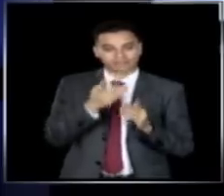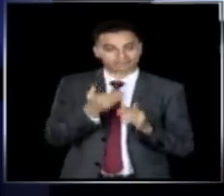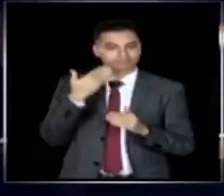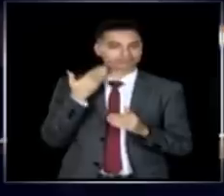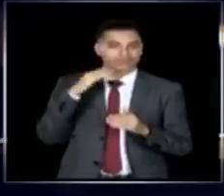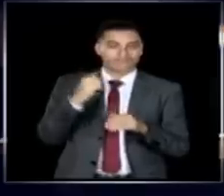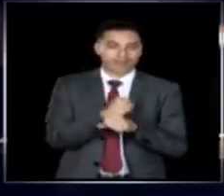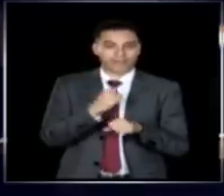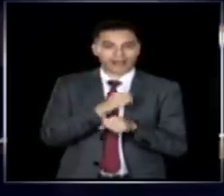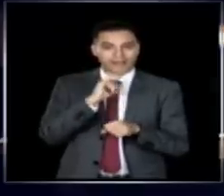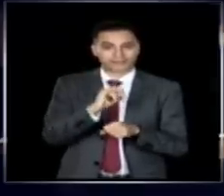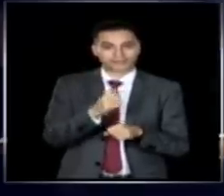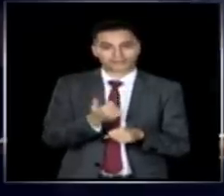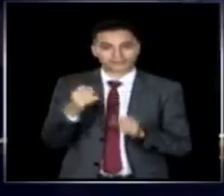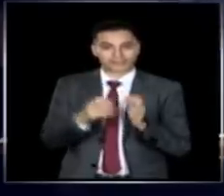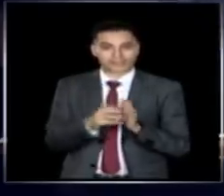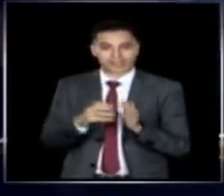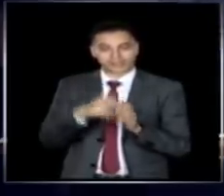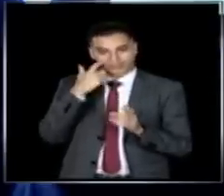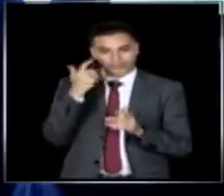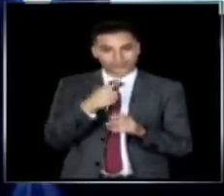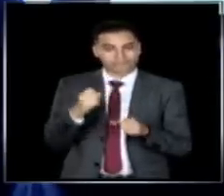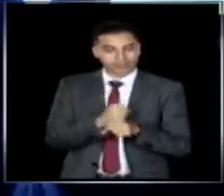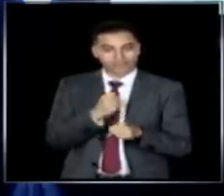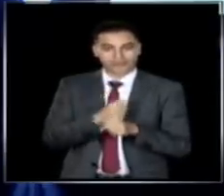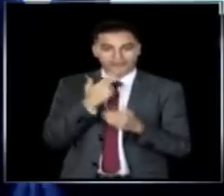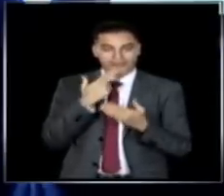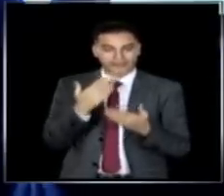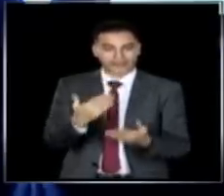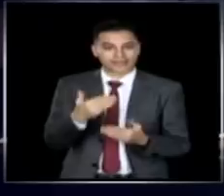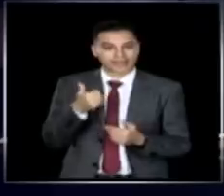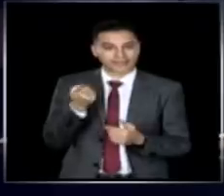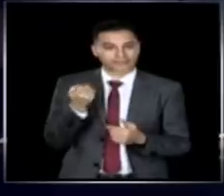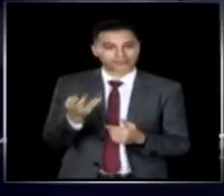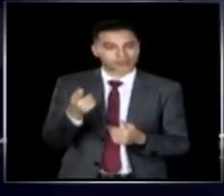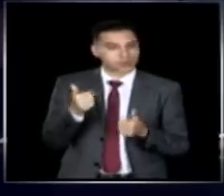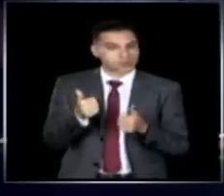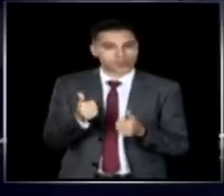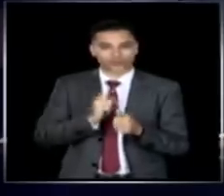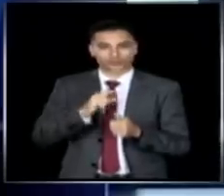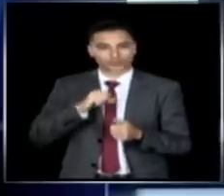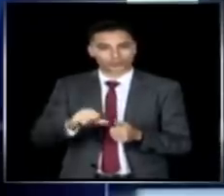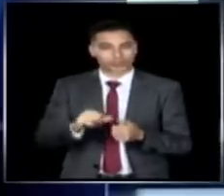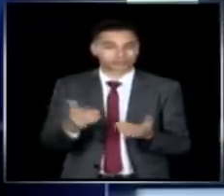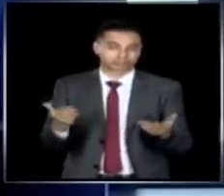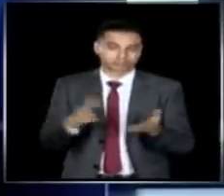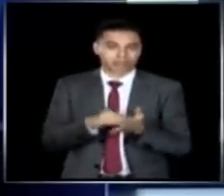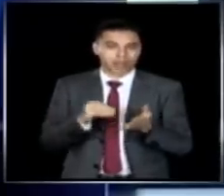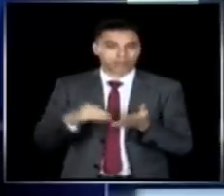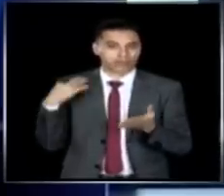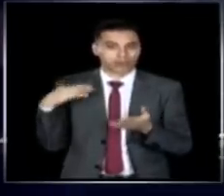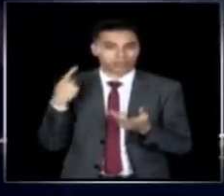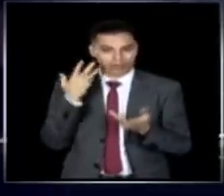مشرف 50 نقطة، جامعة عين شمس 35، كويس جدا مش وحش في أول تجربة